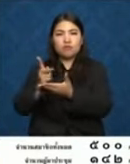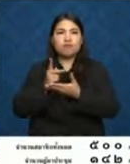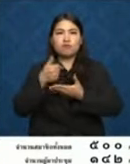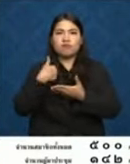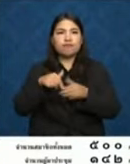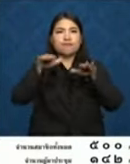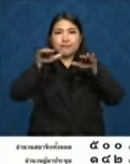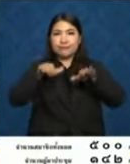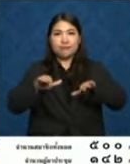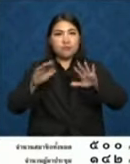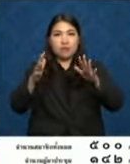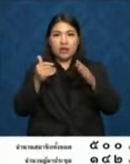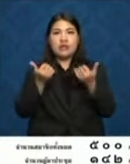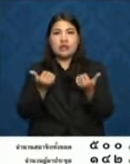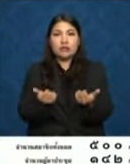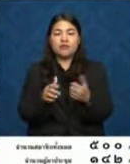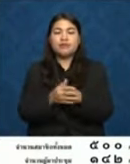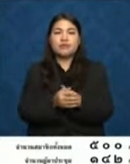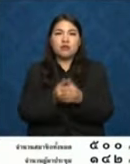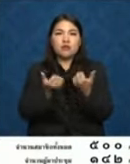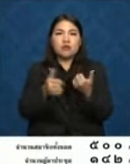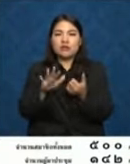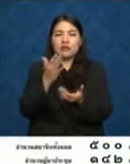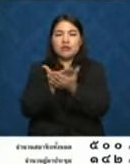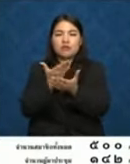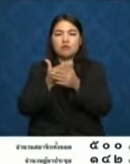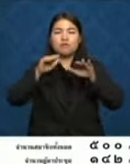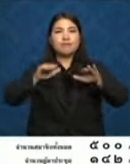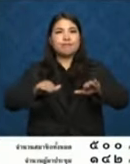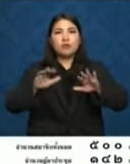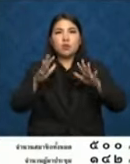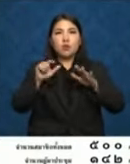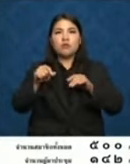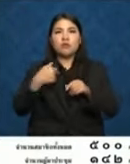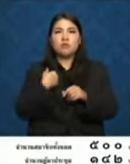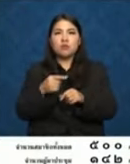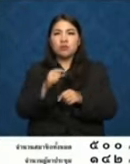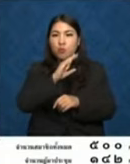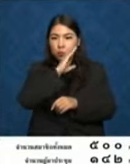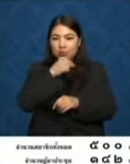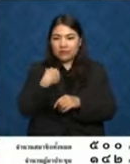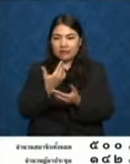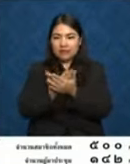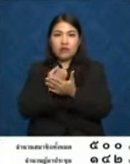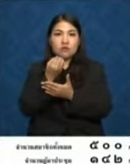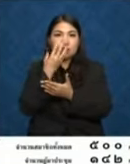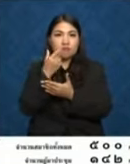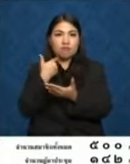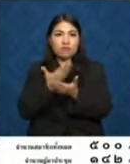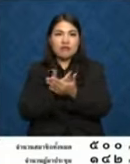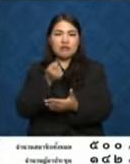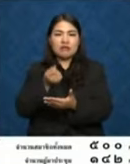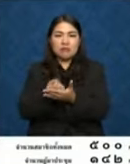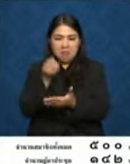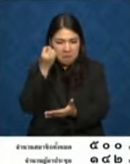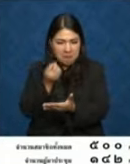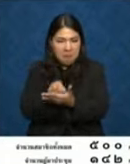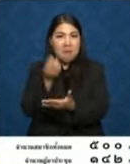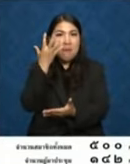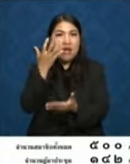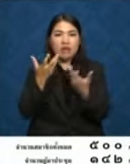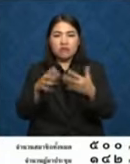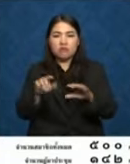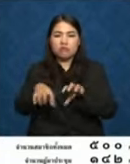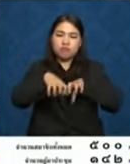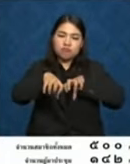าทีจะลดลงนี่ผู้ประกอบการที่กู้เงินไปก็เสียดอกเบี้ยแพงพอเสียดอกเบี้ยแพงกระบวนการจัดซื้อจัดจ้